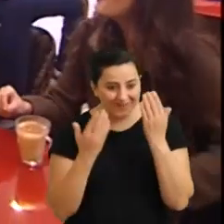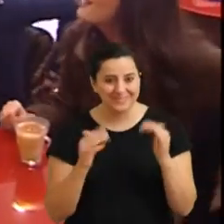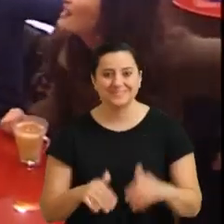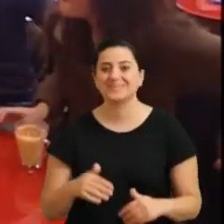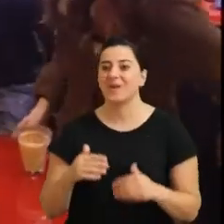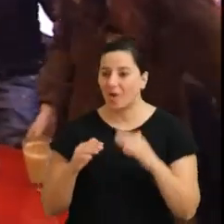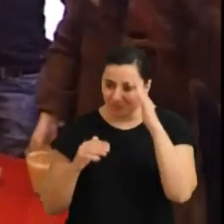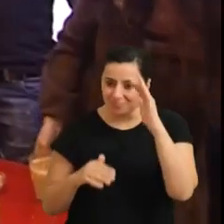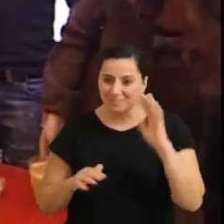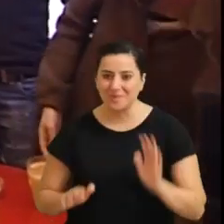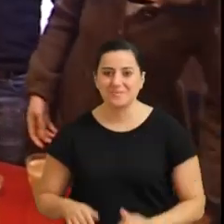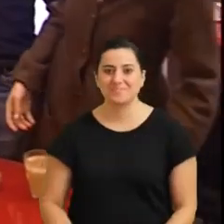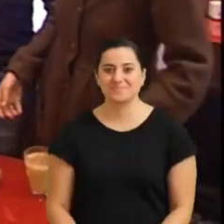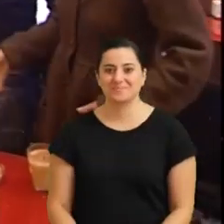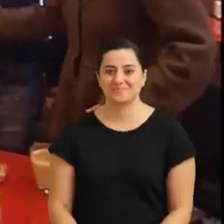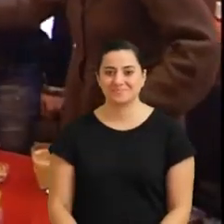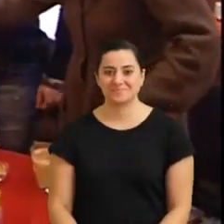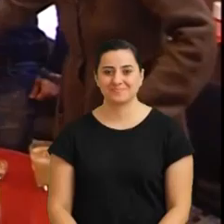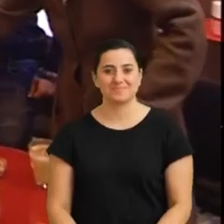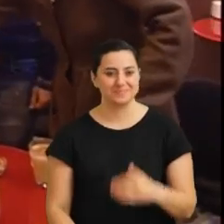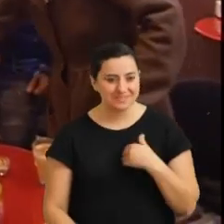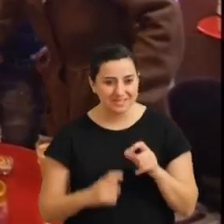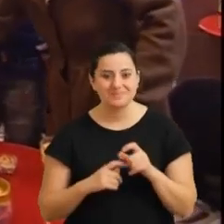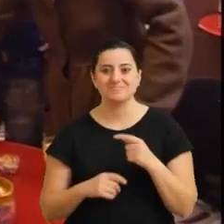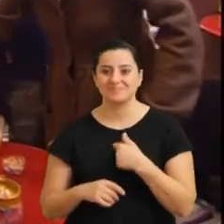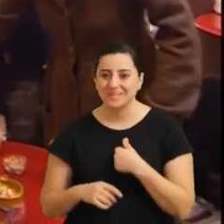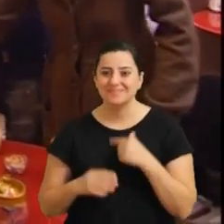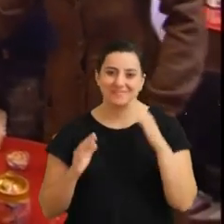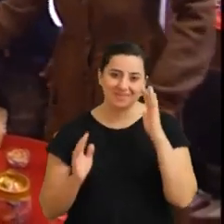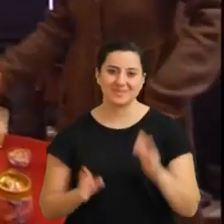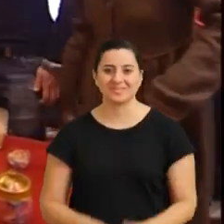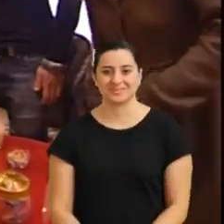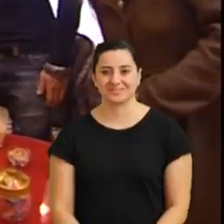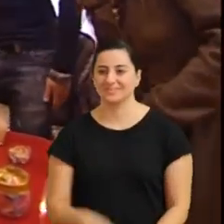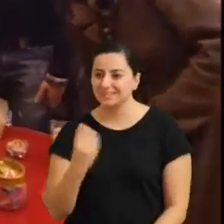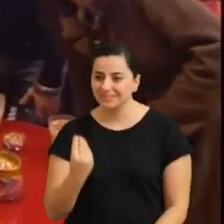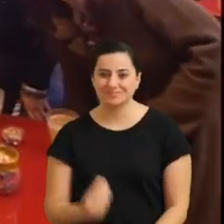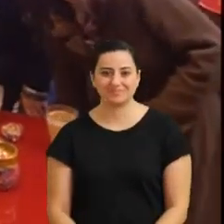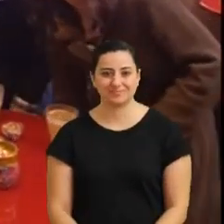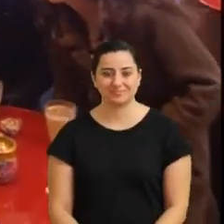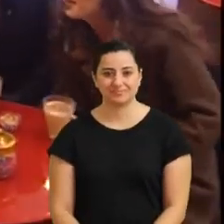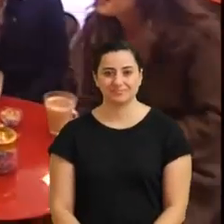Merhaba. Hoş bulduk. Mert ben. Merhaba, ben Sadık. Ben Pelin, merhaba. Merhaba. Merhaba, nasılsınız? Buyurun.